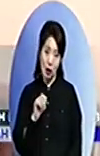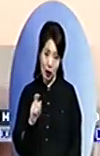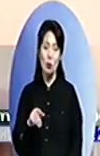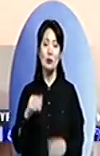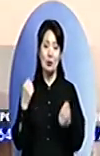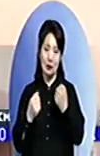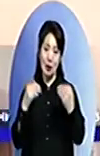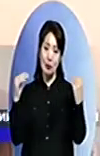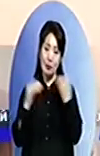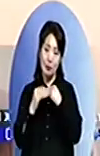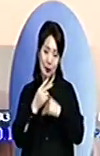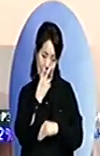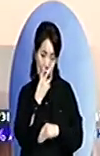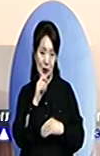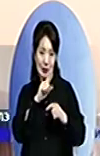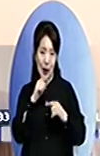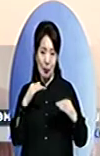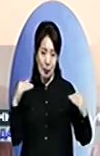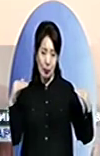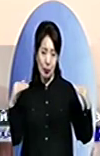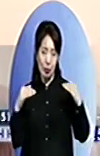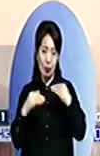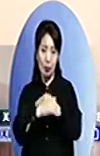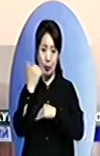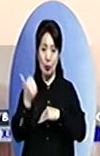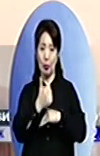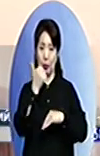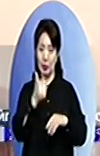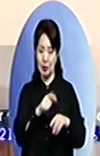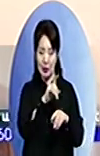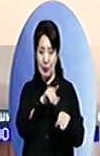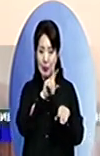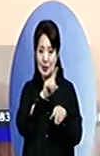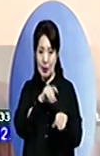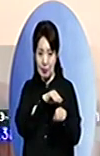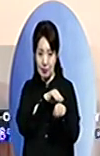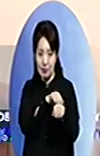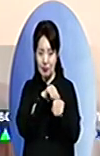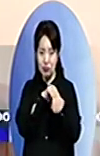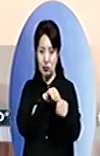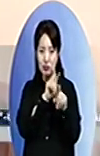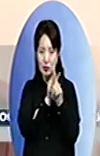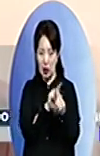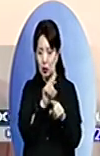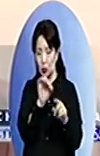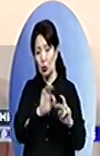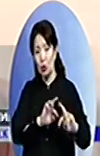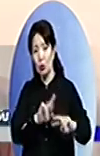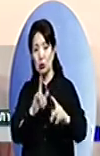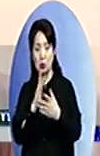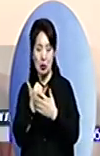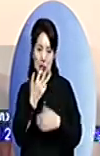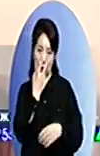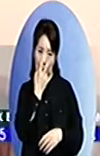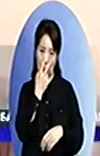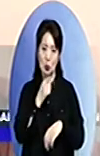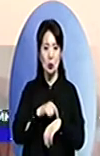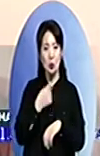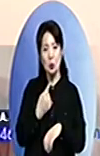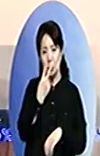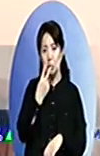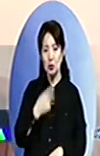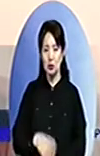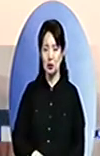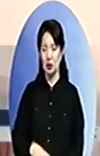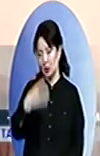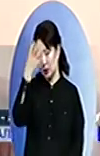Замыг яах вэ харъя л дээ. Зам ингээд бүрэн одоо ашиглалтанд ороод ирсний дараа энийгээ даагаад бас одоо юм өөрчлөгдөх нүгүү юу нэг харъя л да. А зөвхөн засгийн